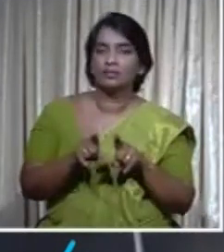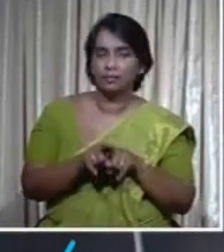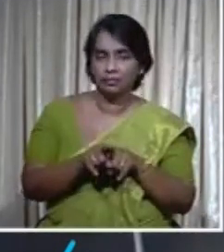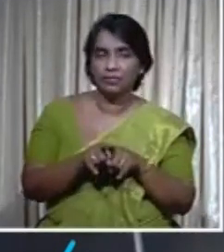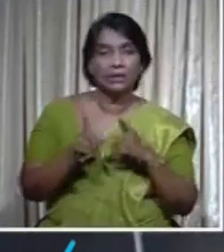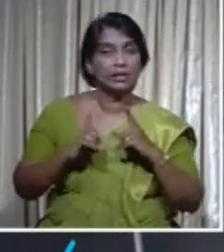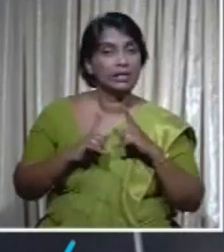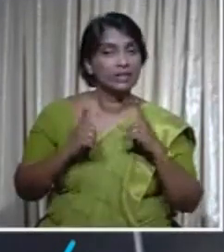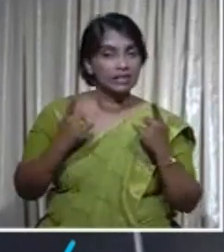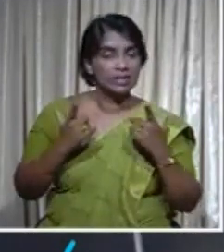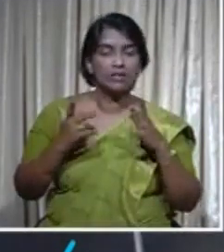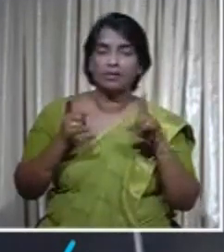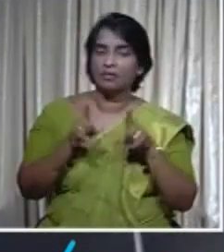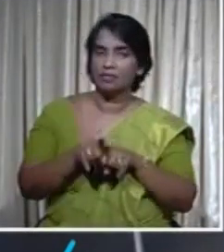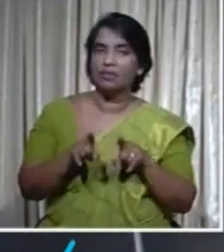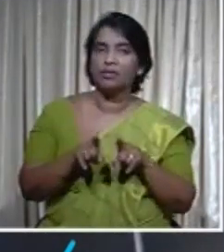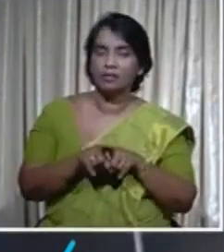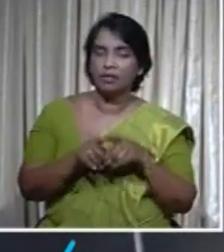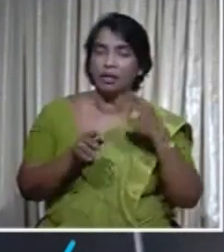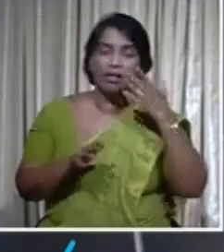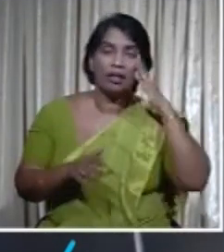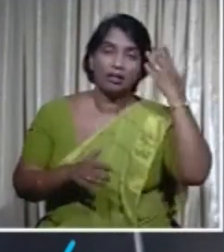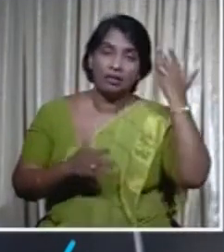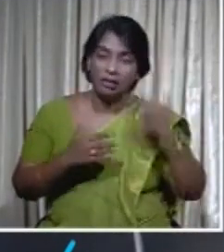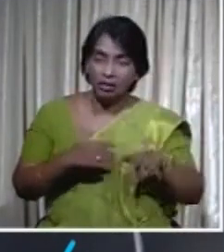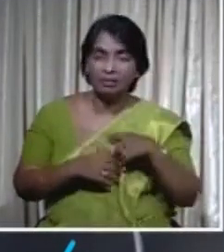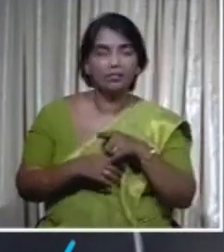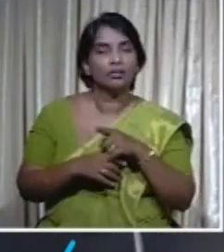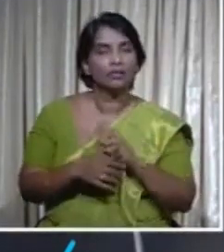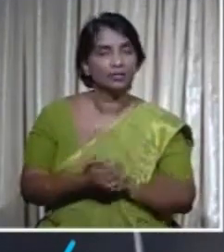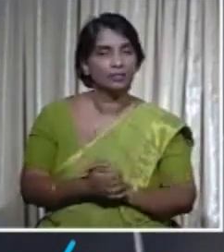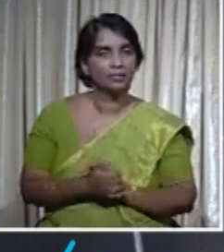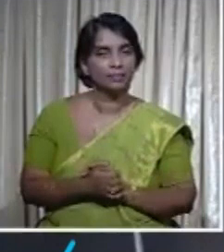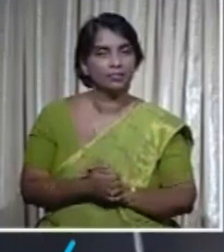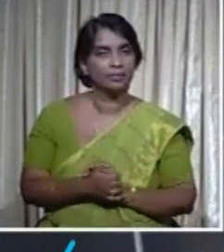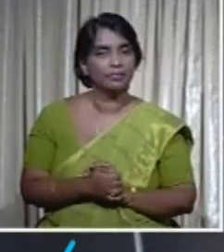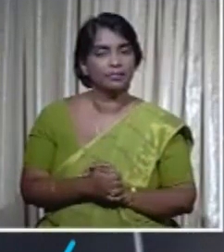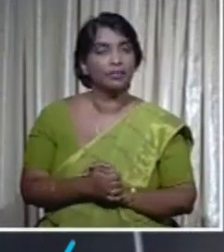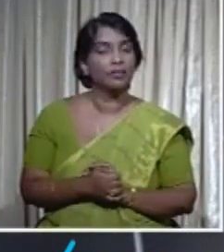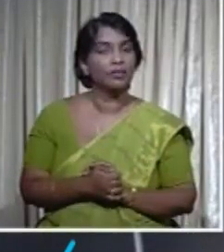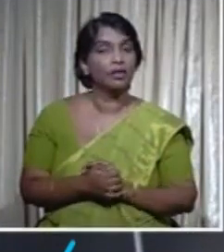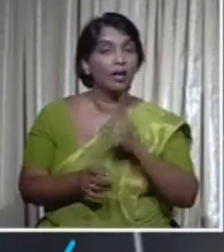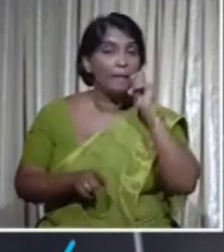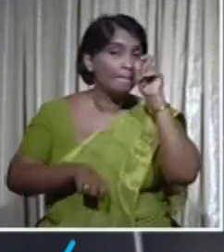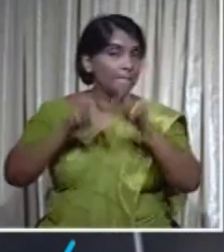வாய்ப்புகளை இன்றைக்கு இது இந்த அரசாங்கம் தடுக்கிறது